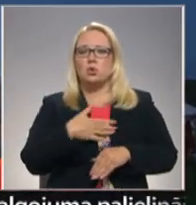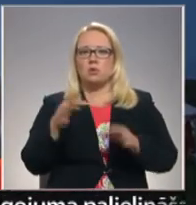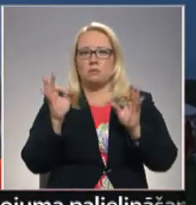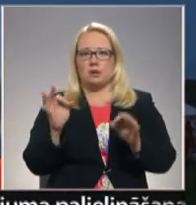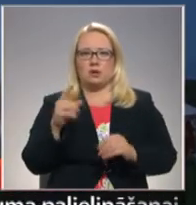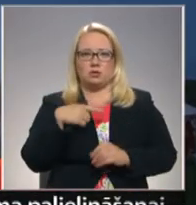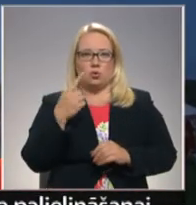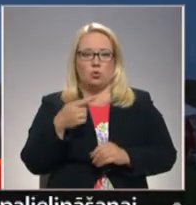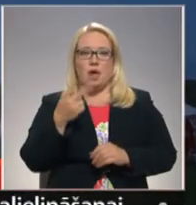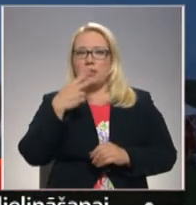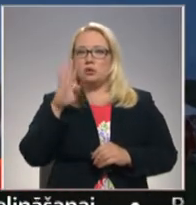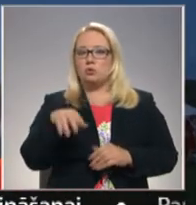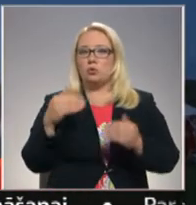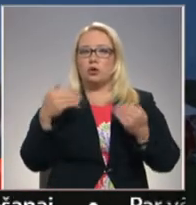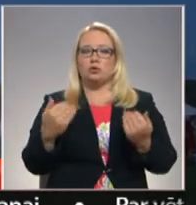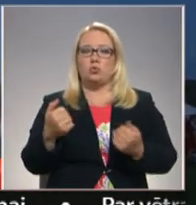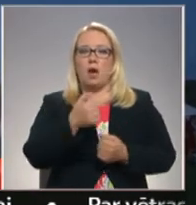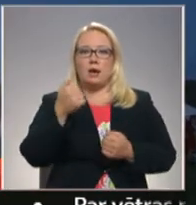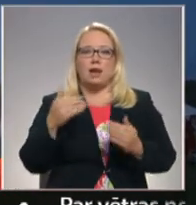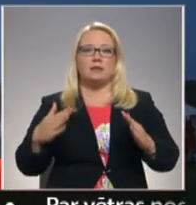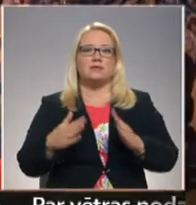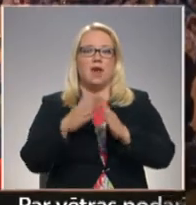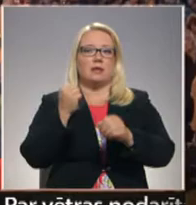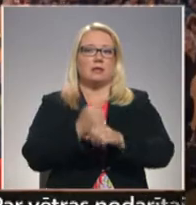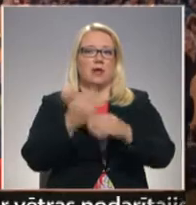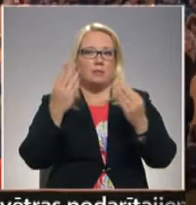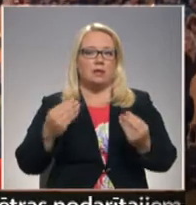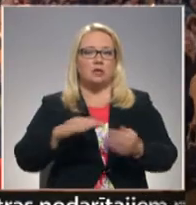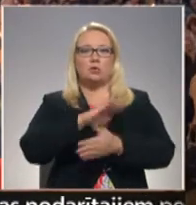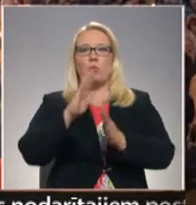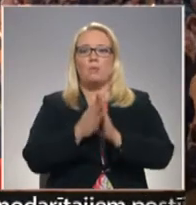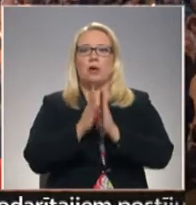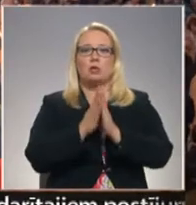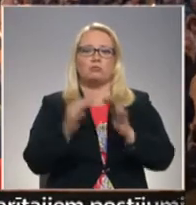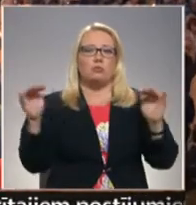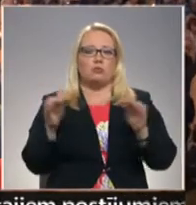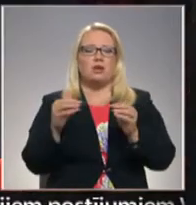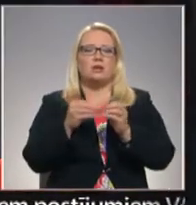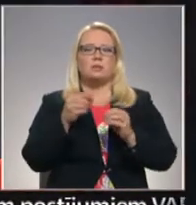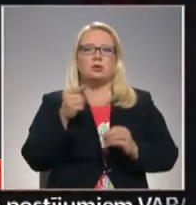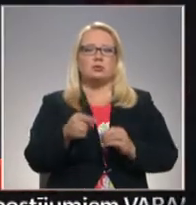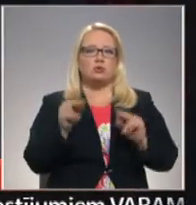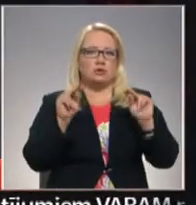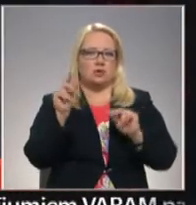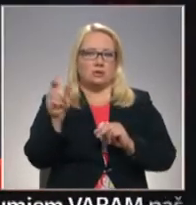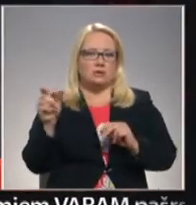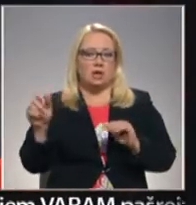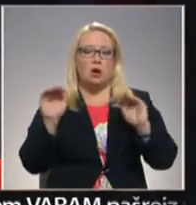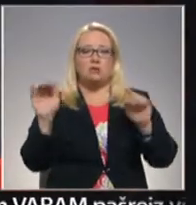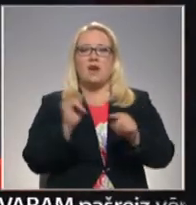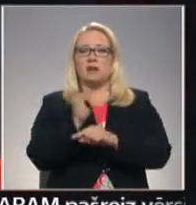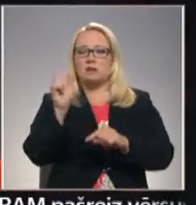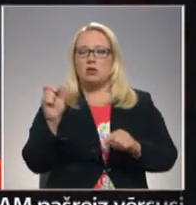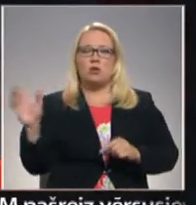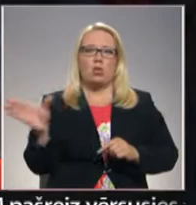runāju. Neskatoties uz to, ka šogad svētki iekrīt darba dienās, kopīgā lūkšanā pulcējās 10 000 ticīgo un svētceļotāju no